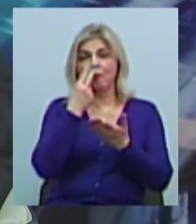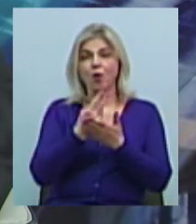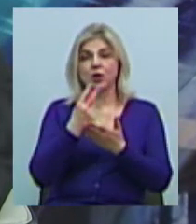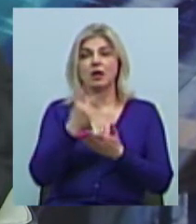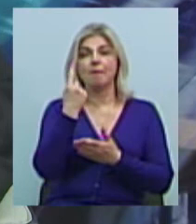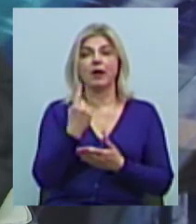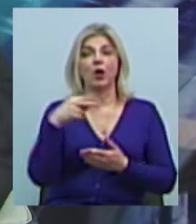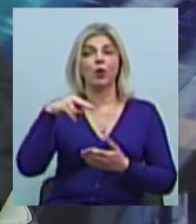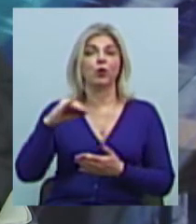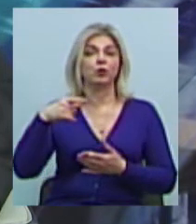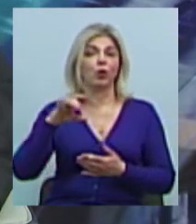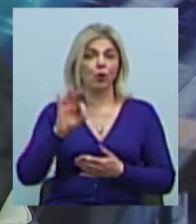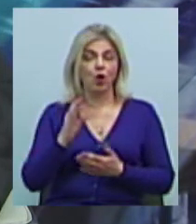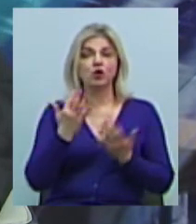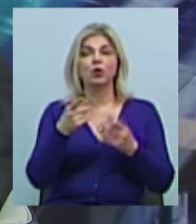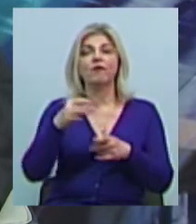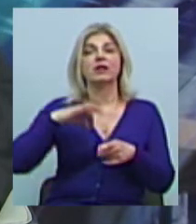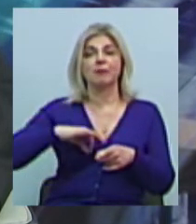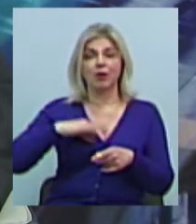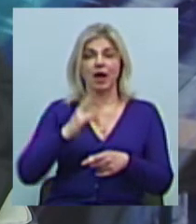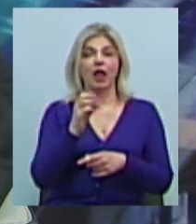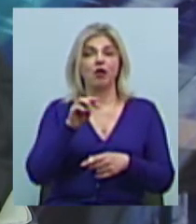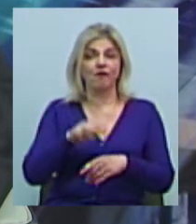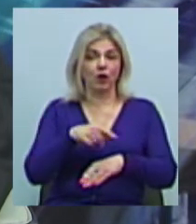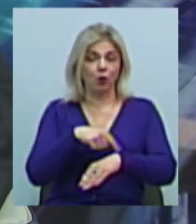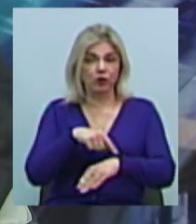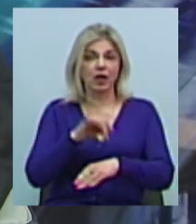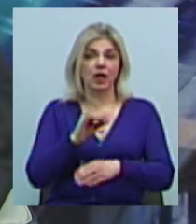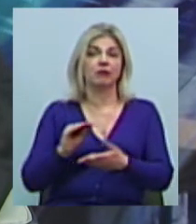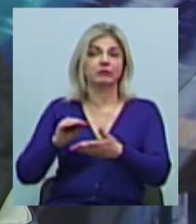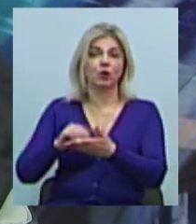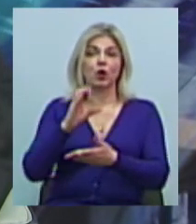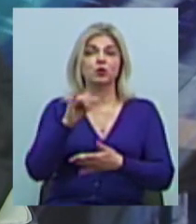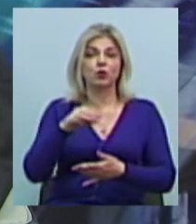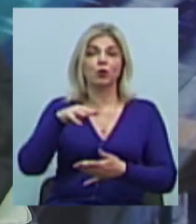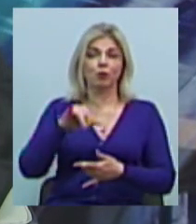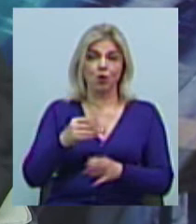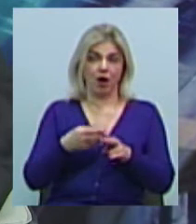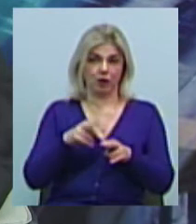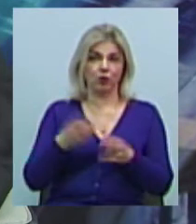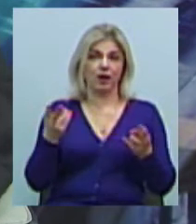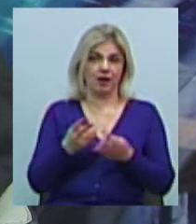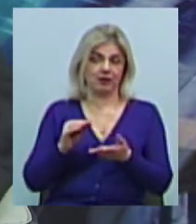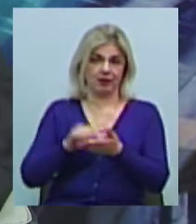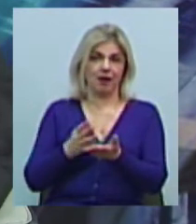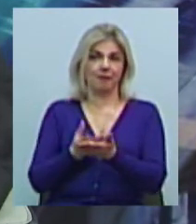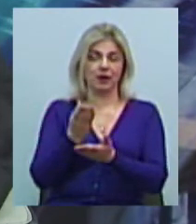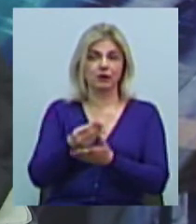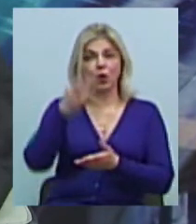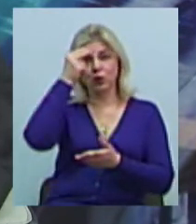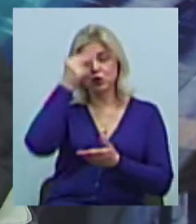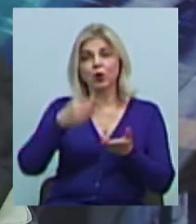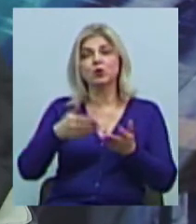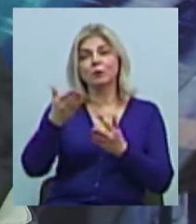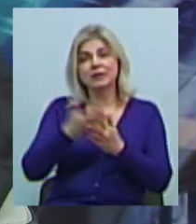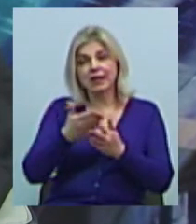1 лютого, скільки при цьому ви спожили кіловат-годин, та зазначайте суму, яка підлягає сплаті з урахуванням там пільг, субсидій,